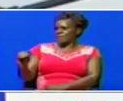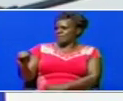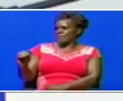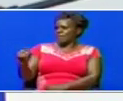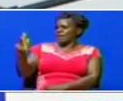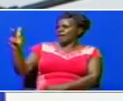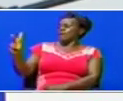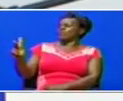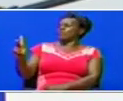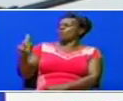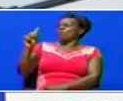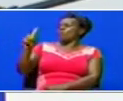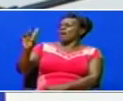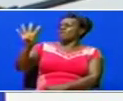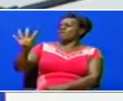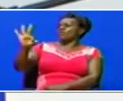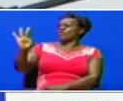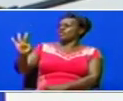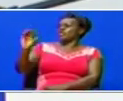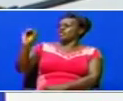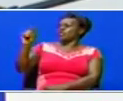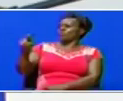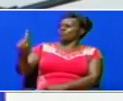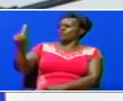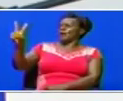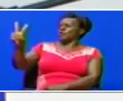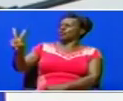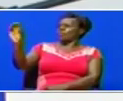Japheth Kaluyu, 143, 0.12%.